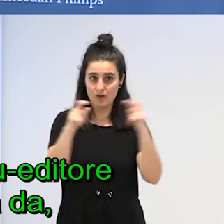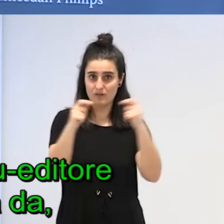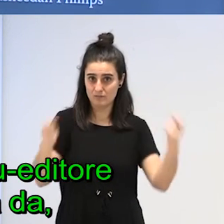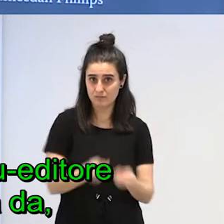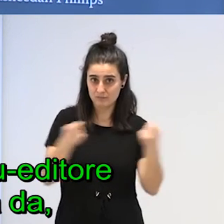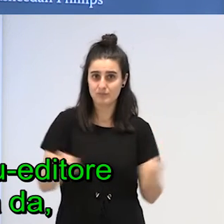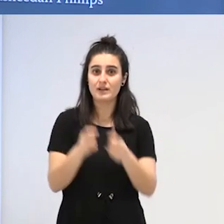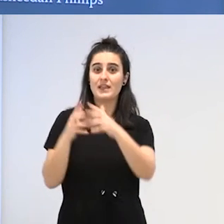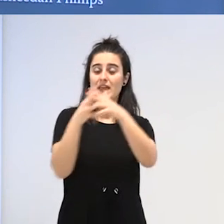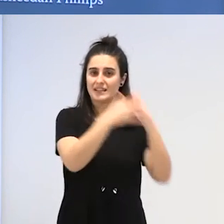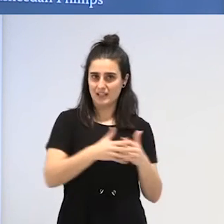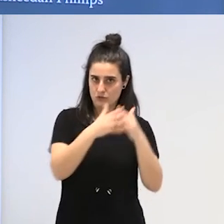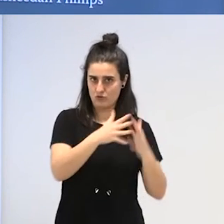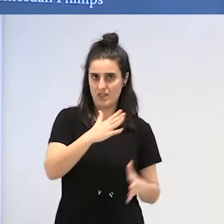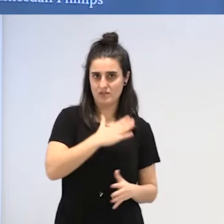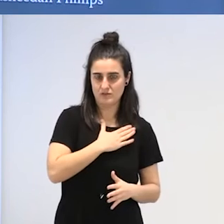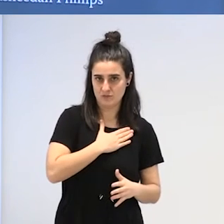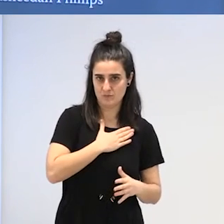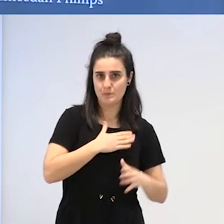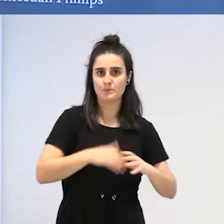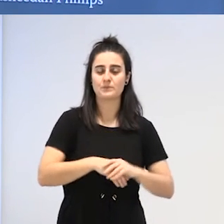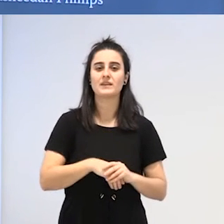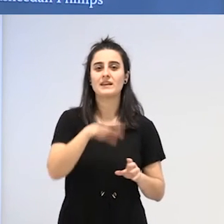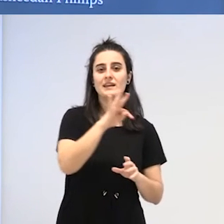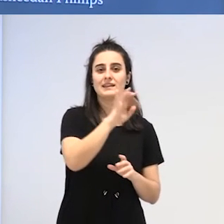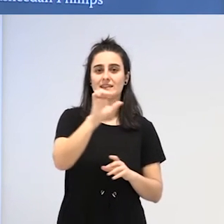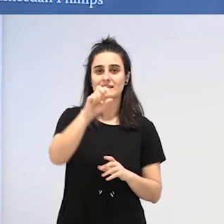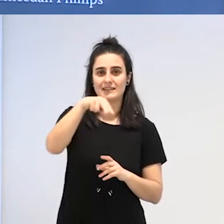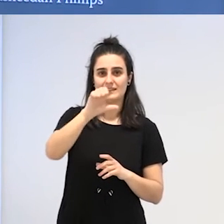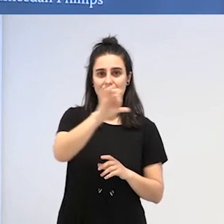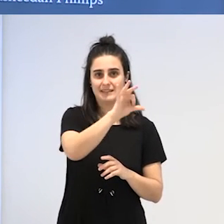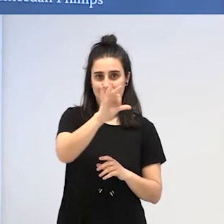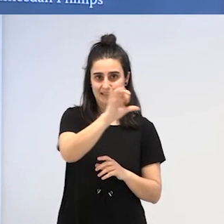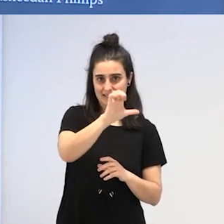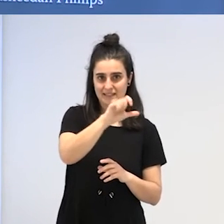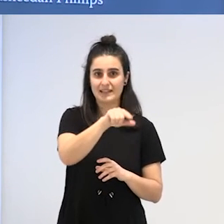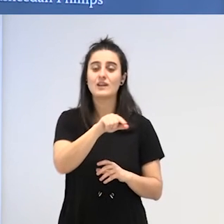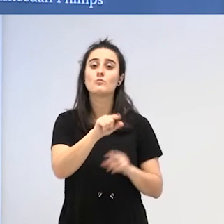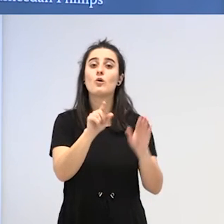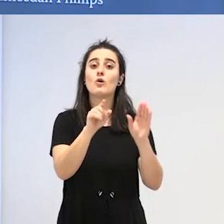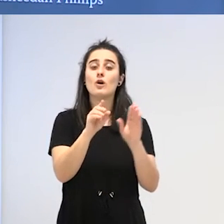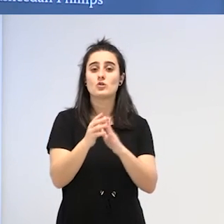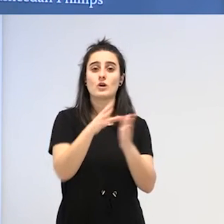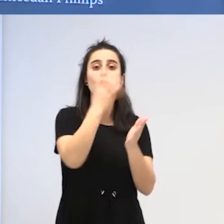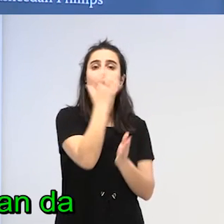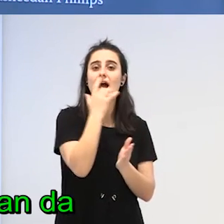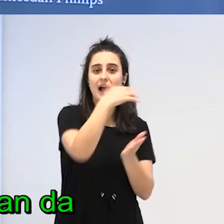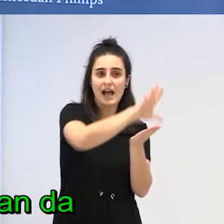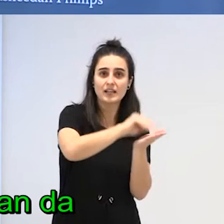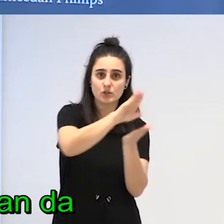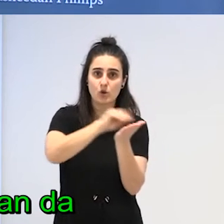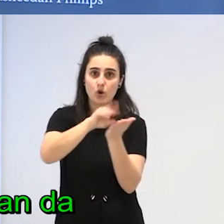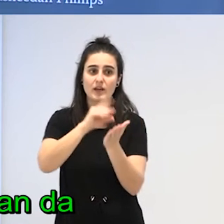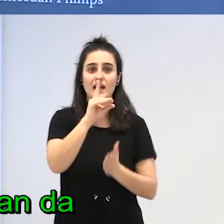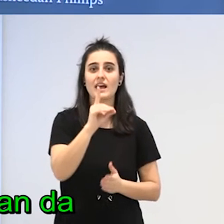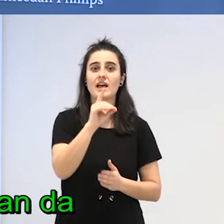argitaratzaile estatu batu harra da, Tennesseekoa. Eta Dark Matter antologiak editatu zituen,